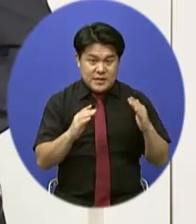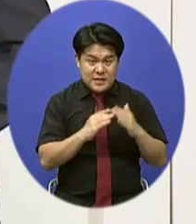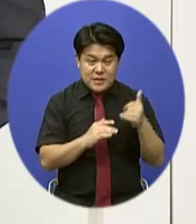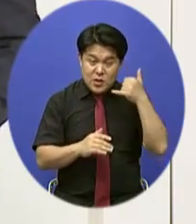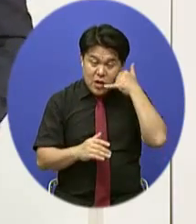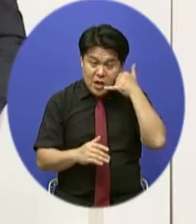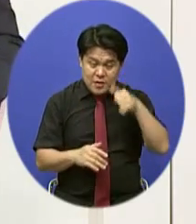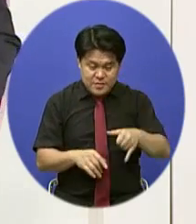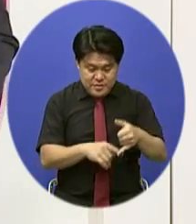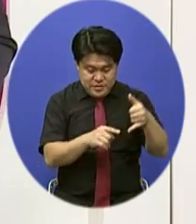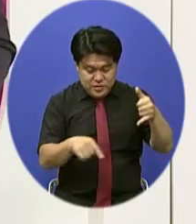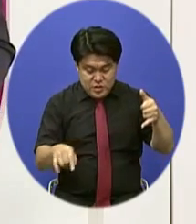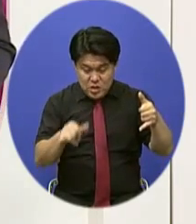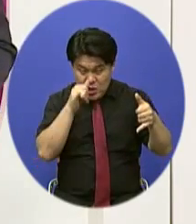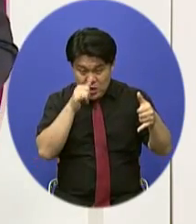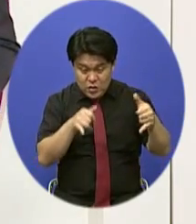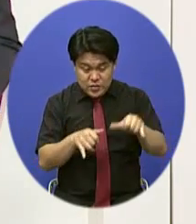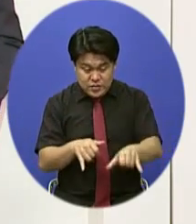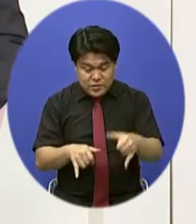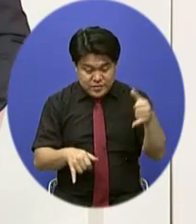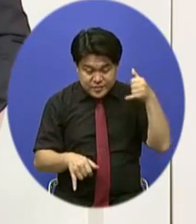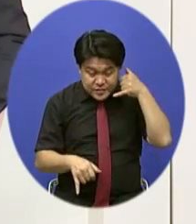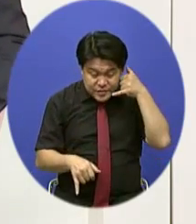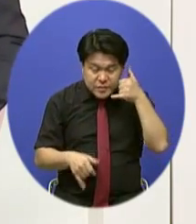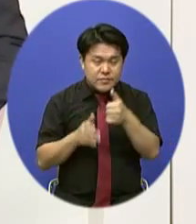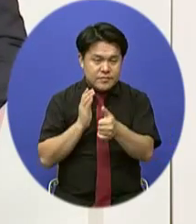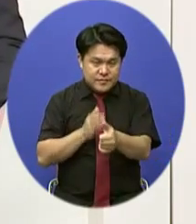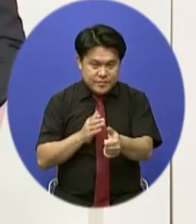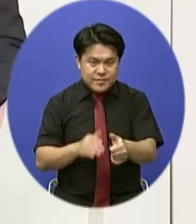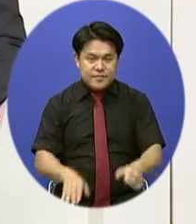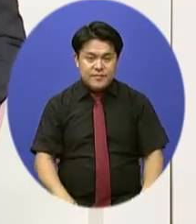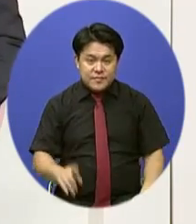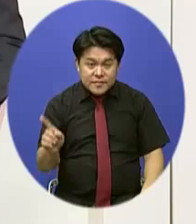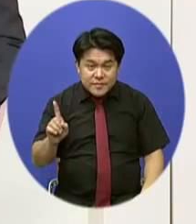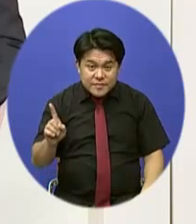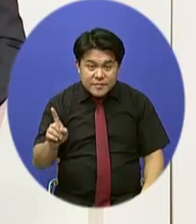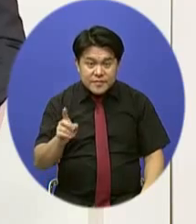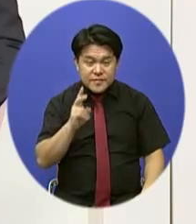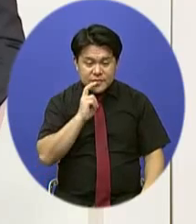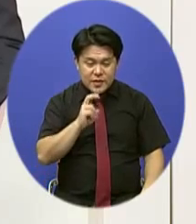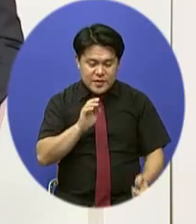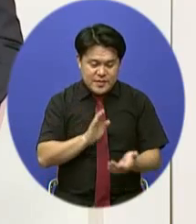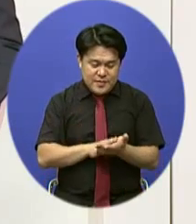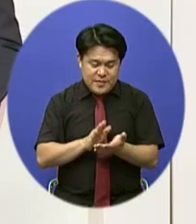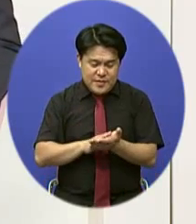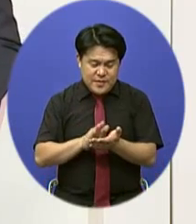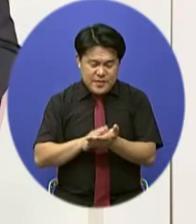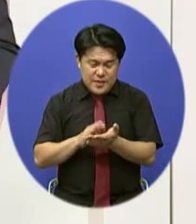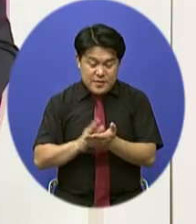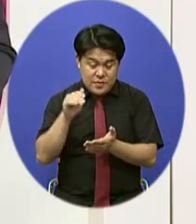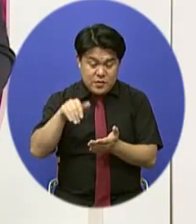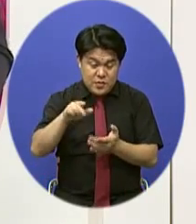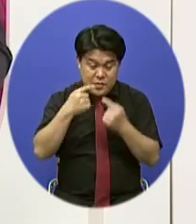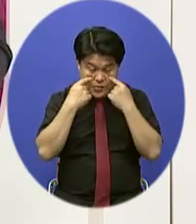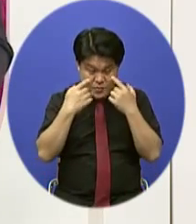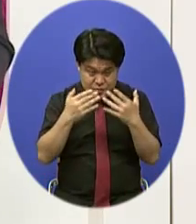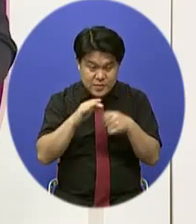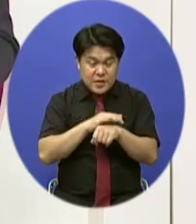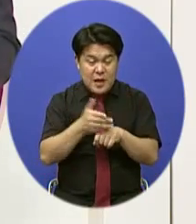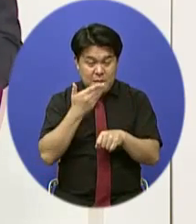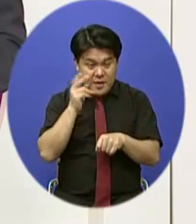집전화인가요? 네, 네. 네, 일반 전화로 네. 이렇게 노래를 부르시게 되면 네. 음정도 뚜렷하고 노래도 제대로 나옵니다. 네,